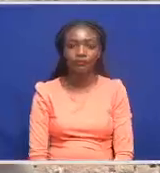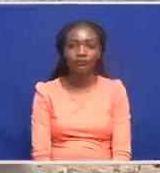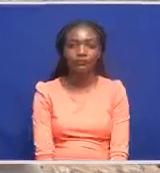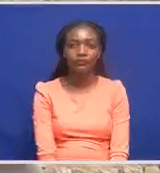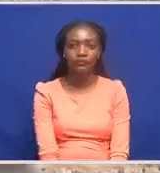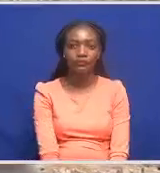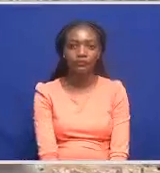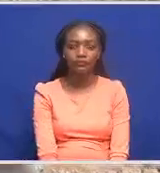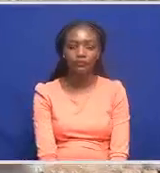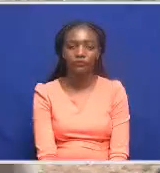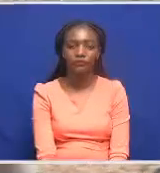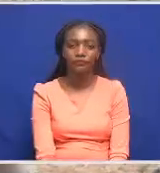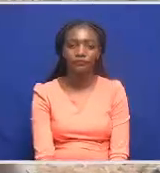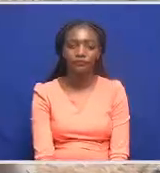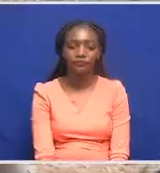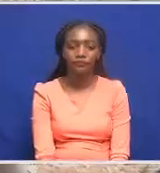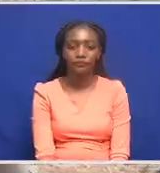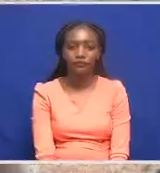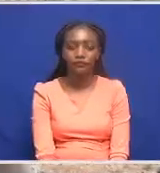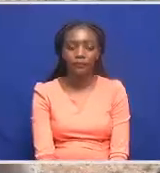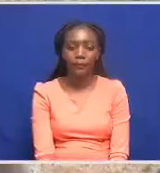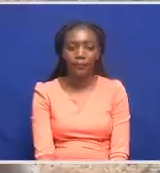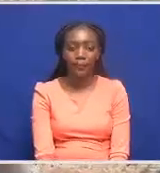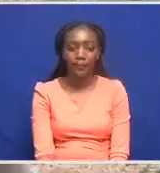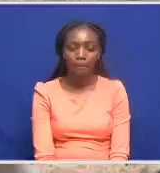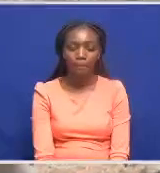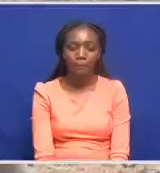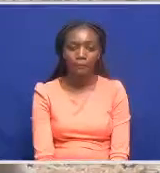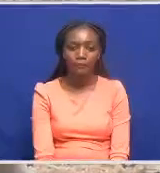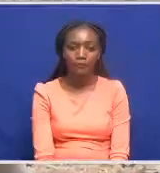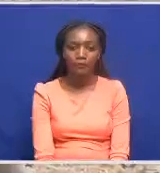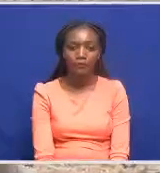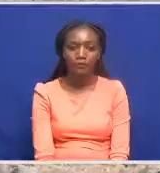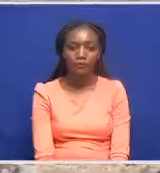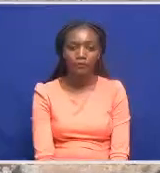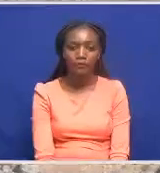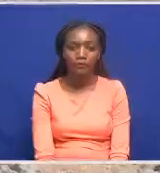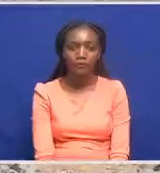Kilemi, TV 47, kutoka eneo la Tongo, kaunti ya Tharaka Nithi.